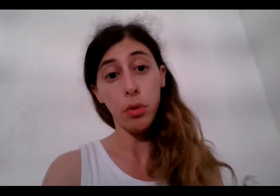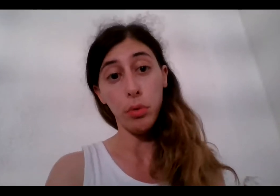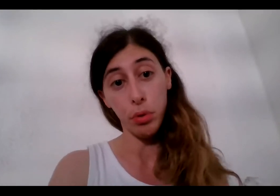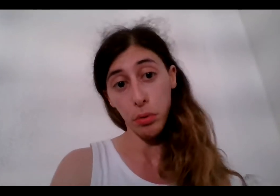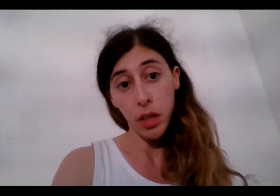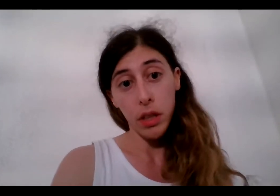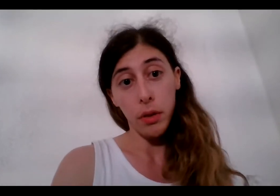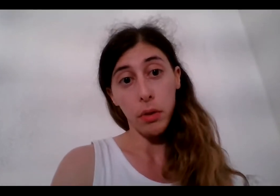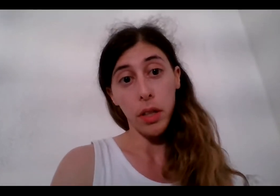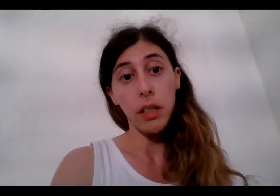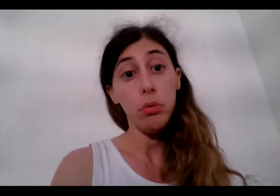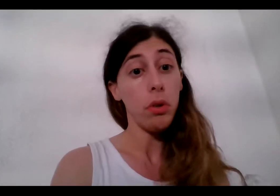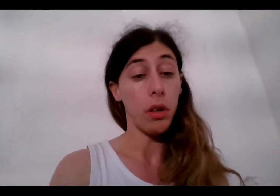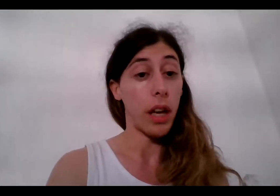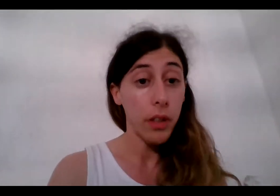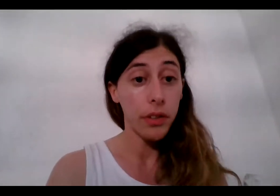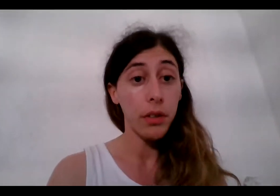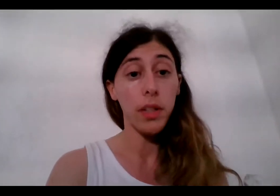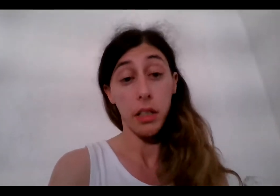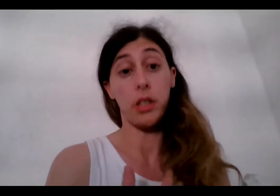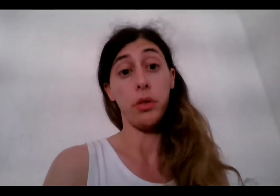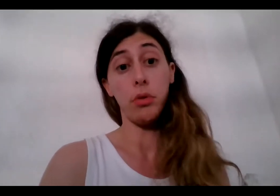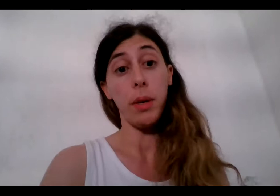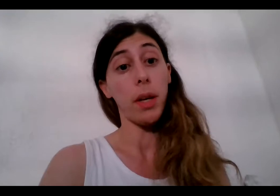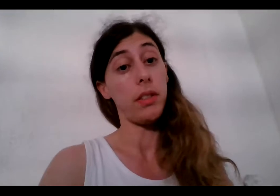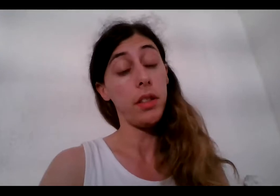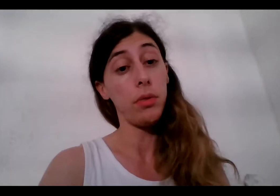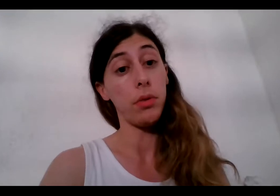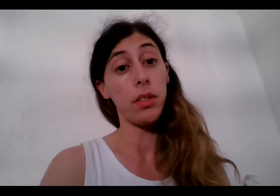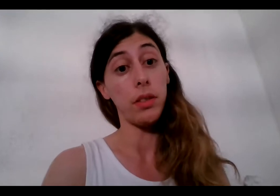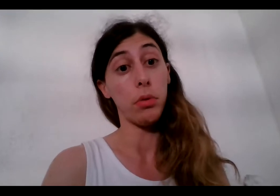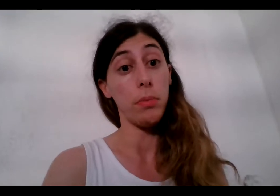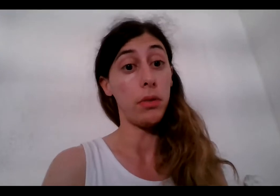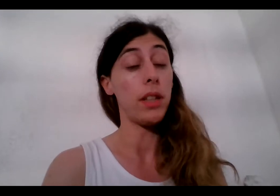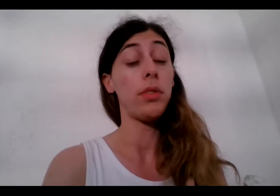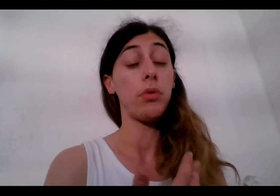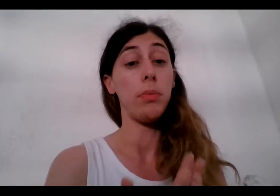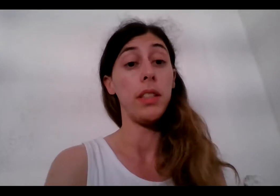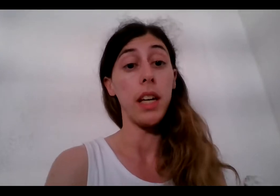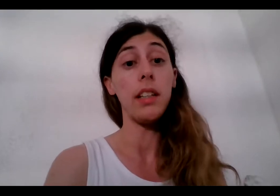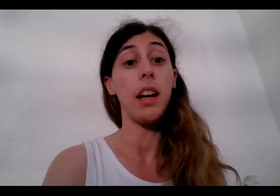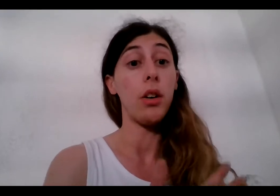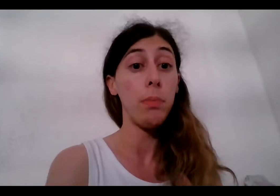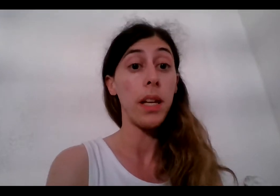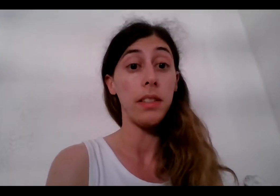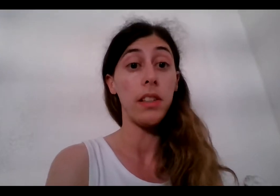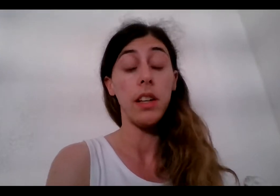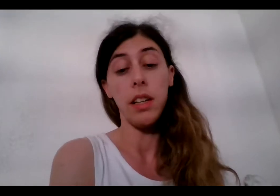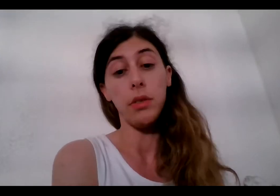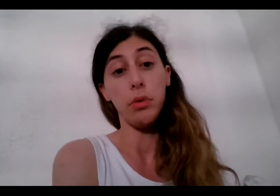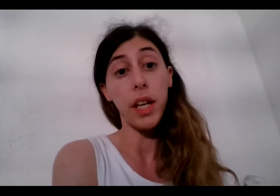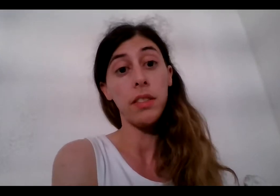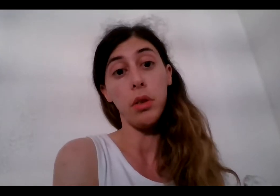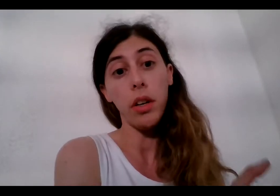grosse évolution et nous, à Transat, on a la chance de faire partie de l'association médicale qui a remplacé